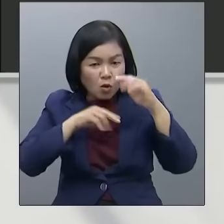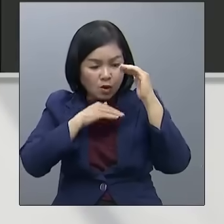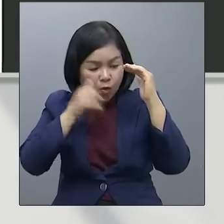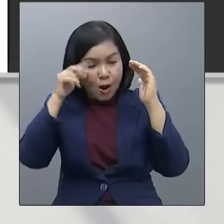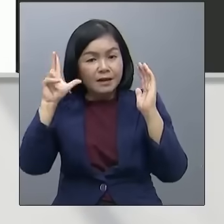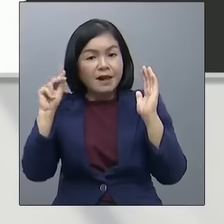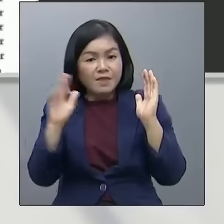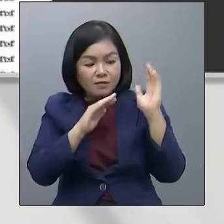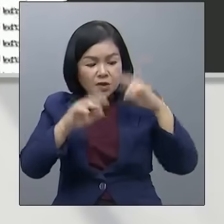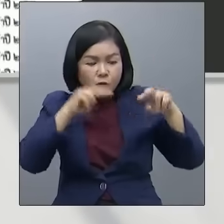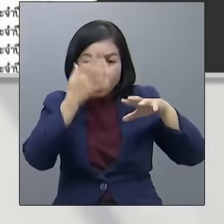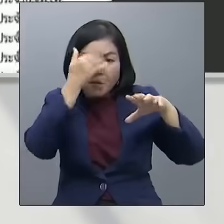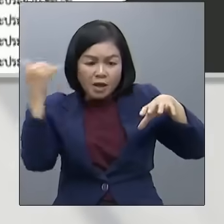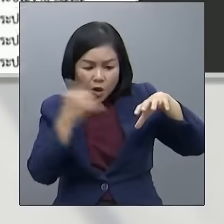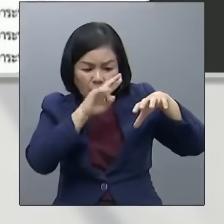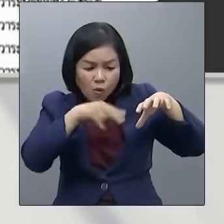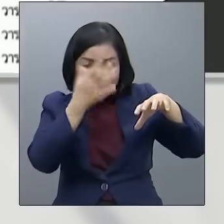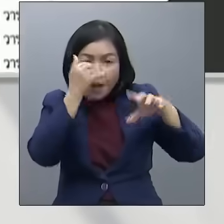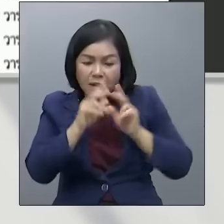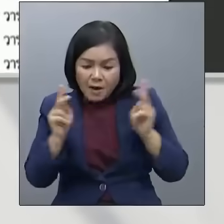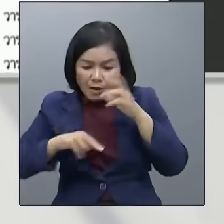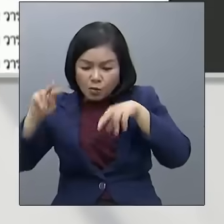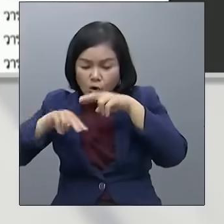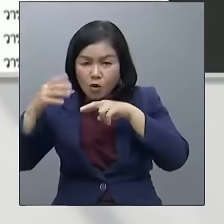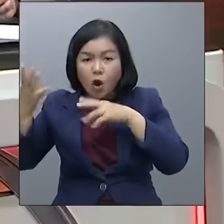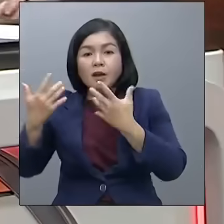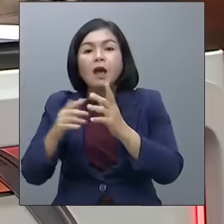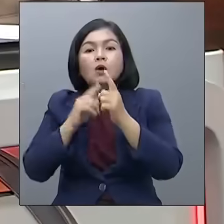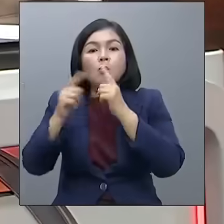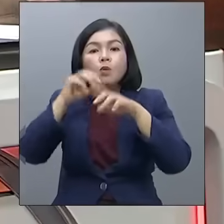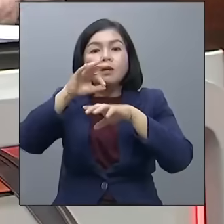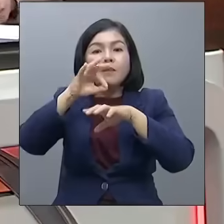แล้วค่อยกลับมาหารือกันเลือกการเลือกผบ.ตร.หรือไม่นั่นเองค่ะ